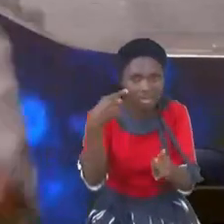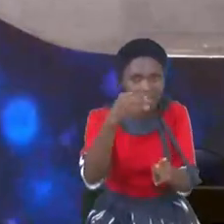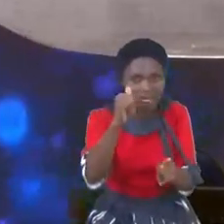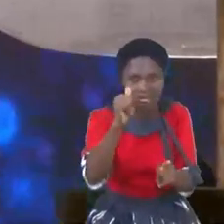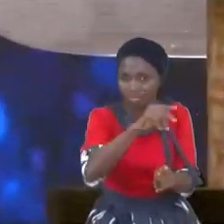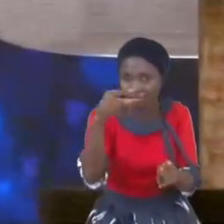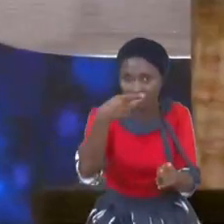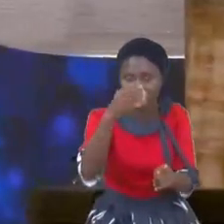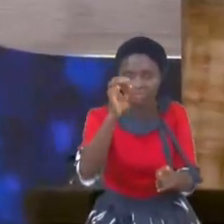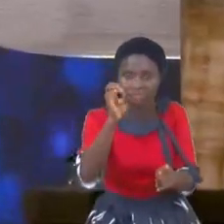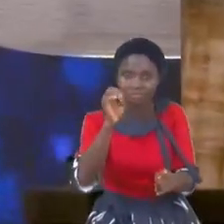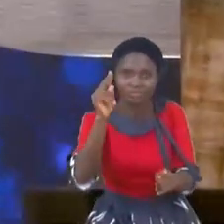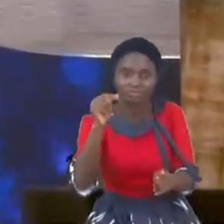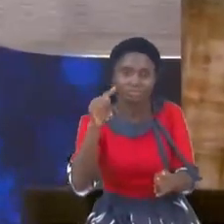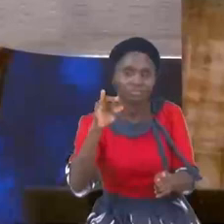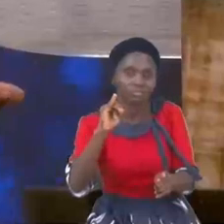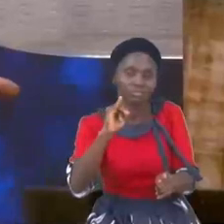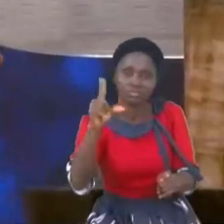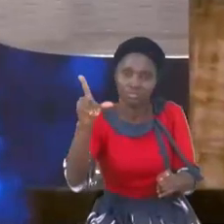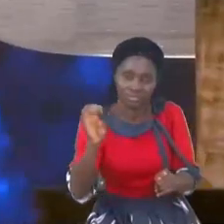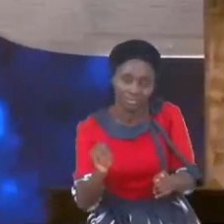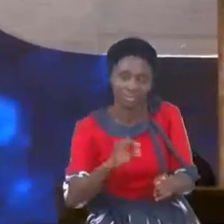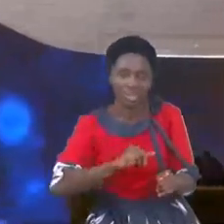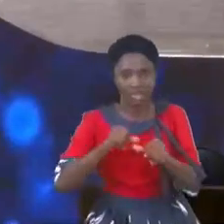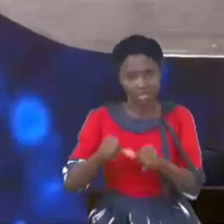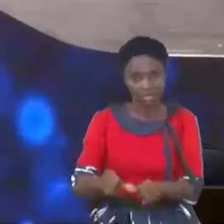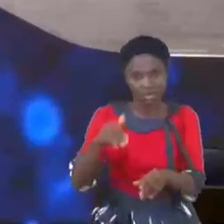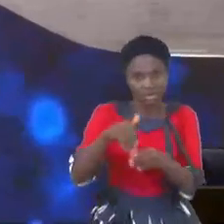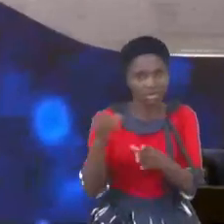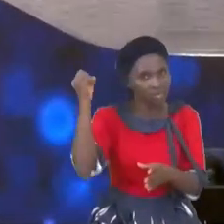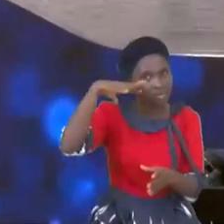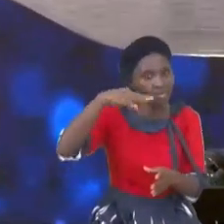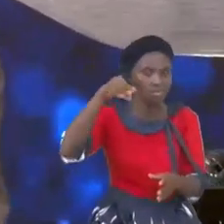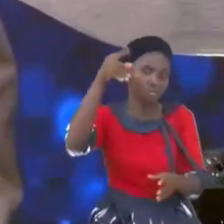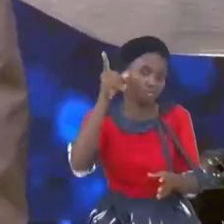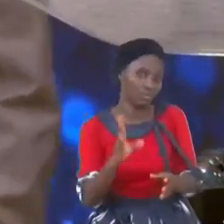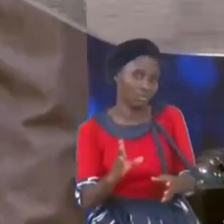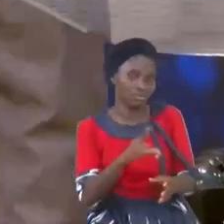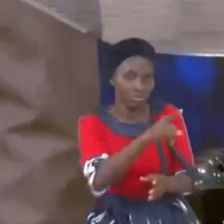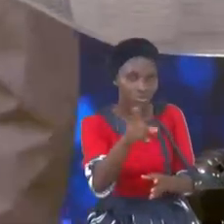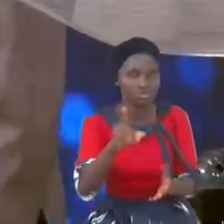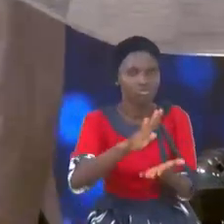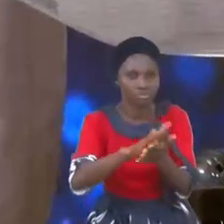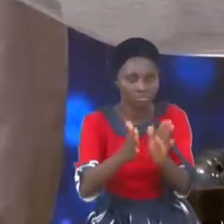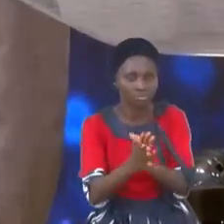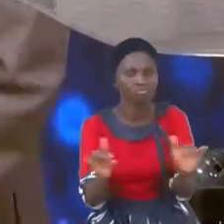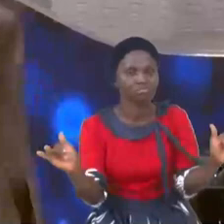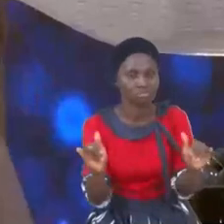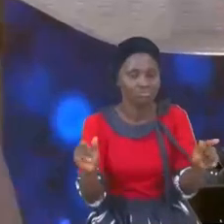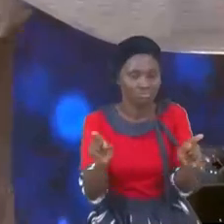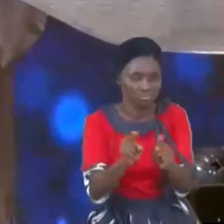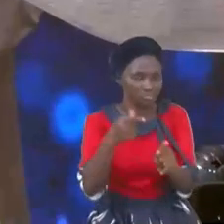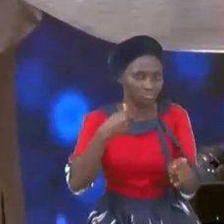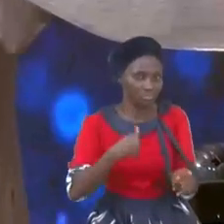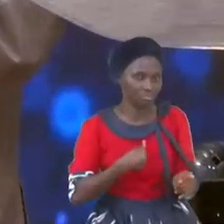Dieu. Je prêche la grâce de Dieu. Soyez comme moi. J'ai abandonné tout ce qui est du judaïsme.